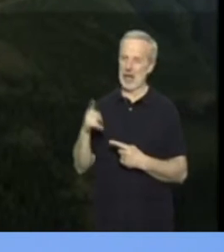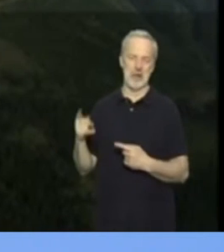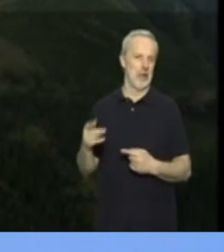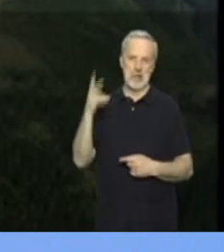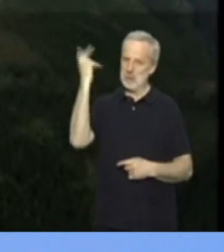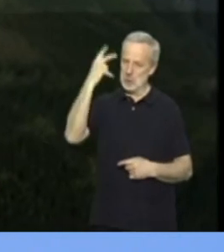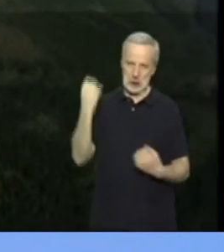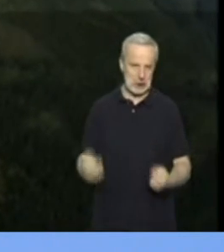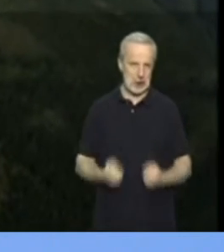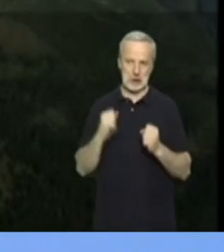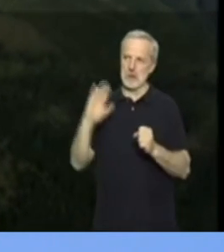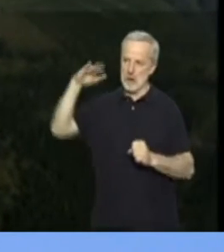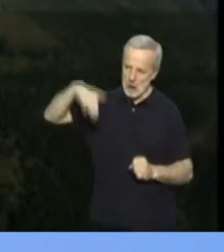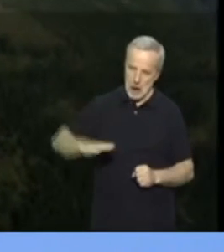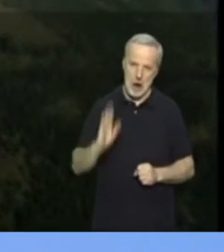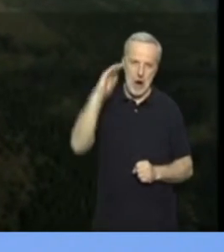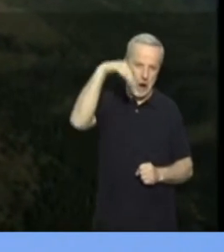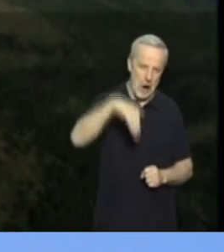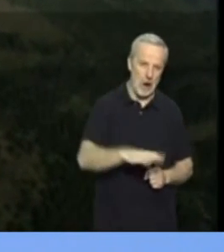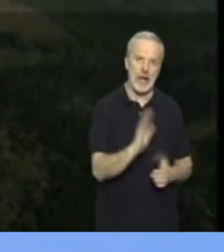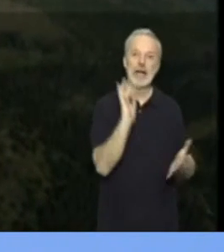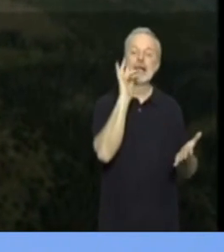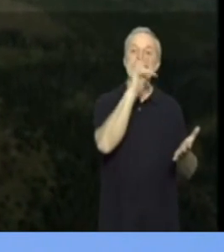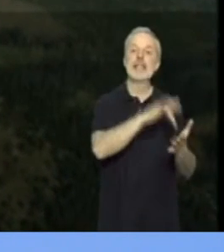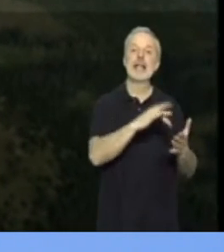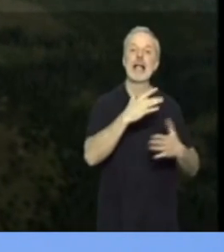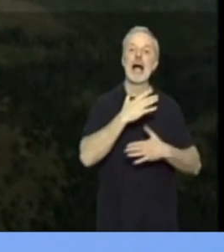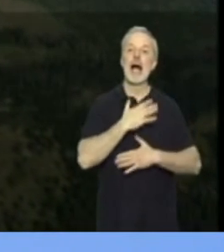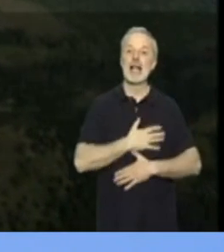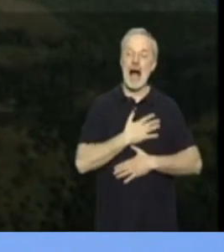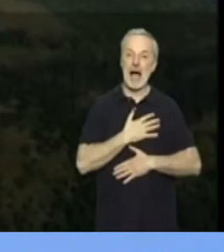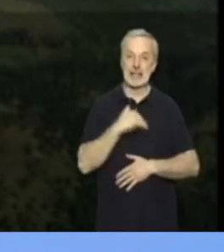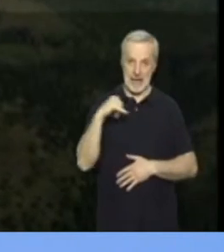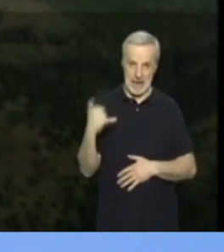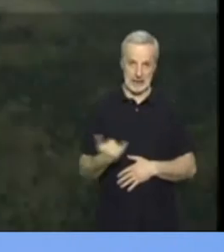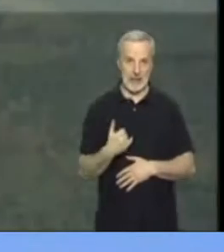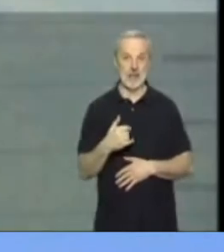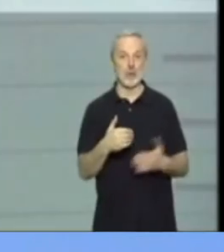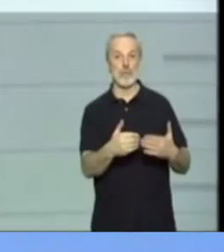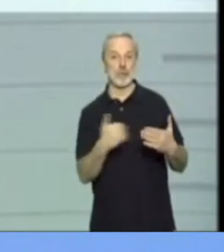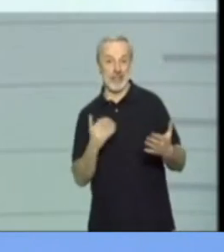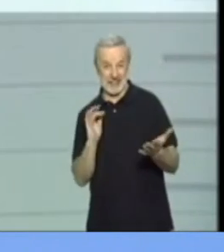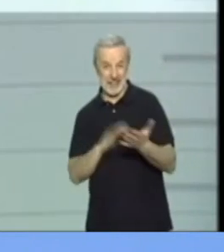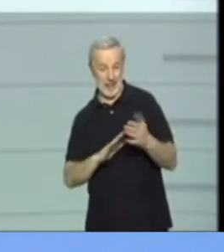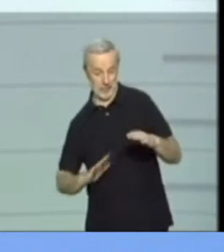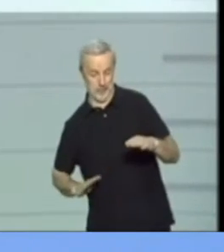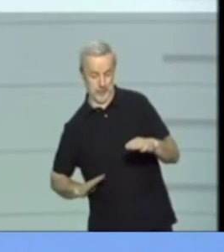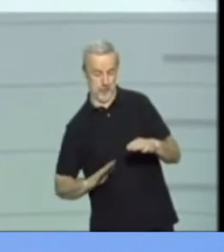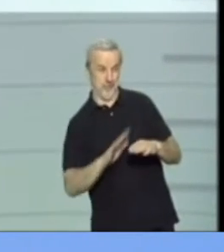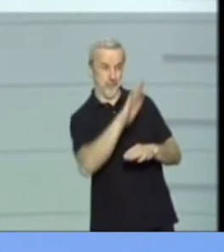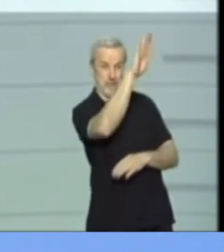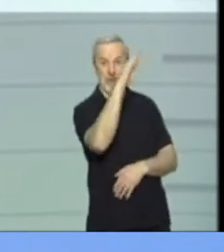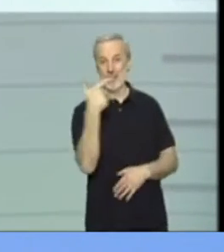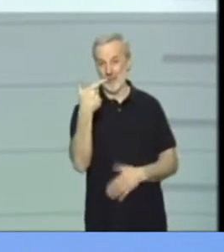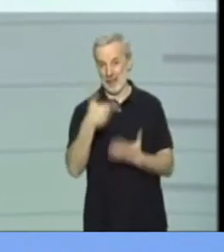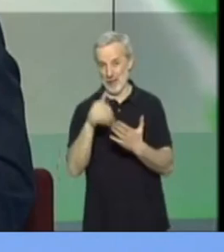těžká s dojezdem v Lázních Jeseník, takže cílové stoupání zhruba 2 kilometry prověří určitě